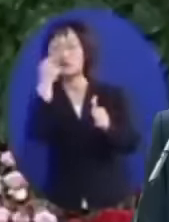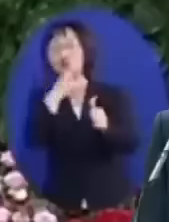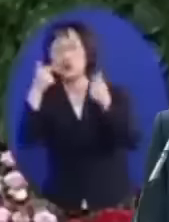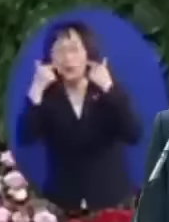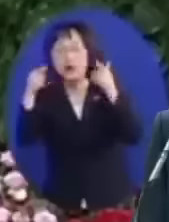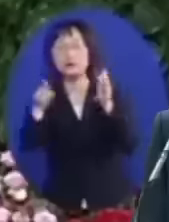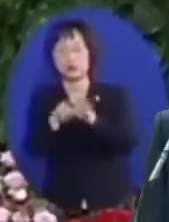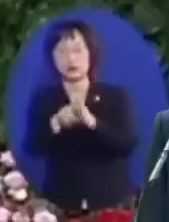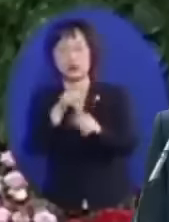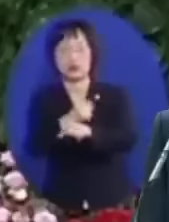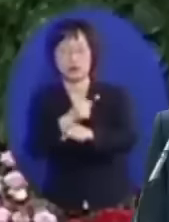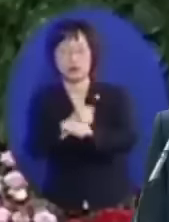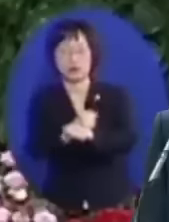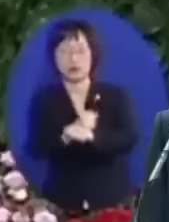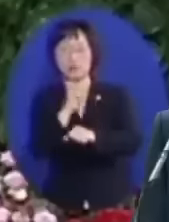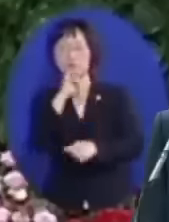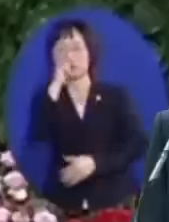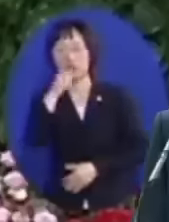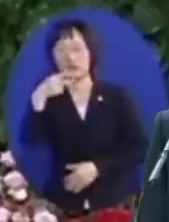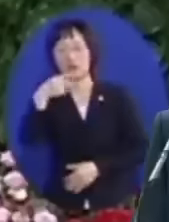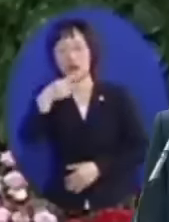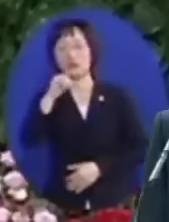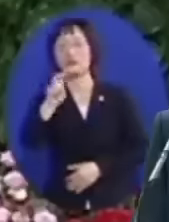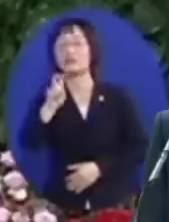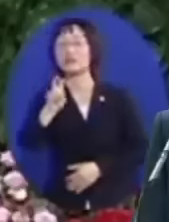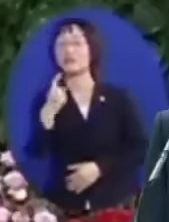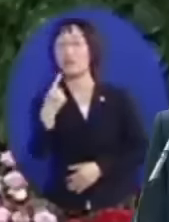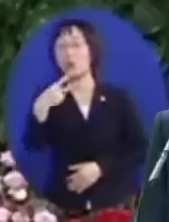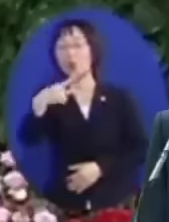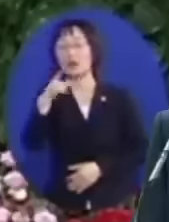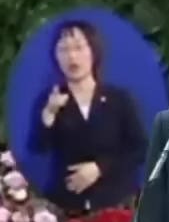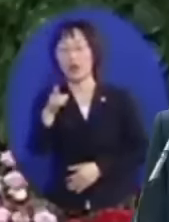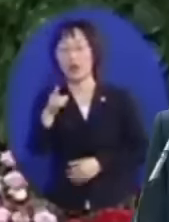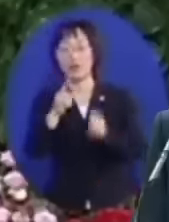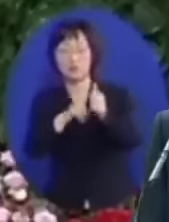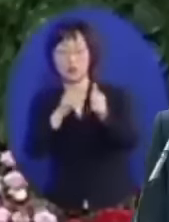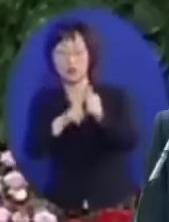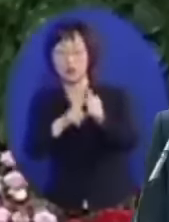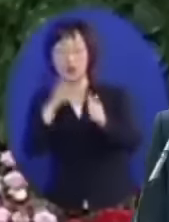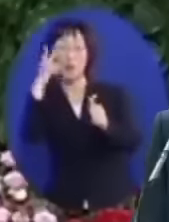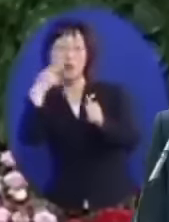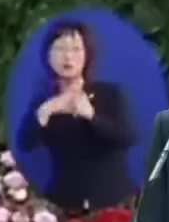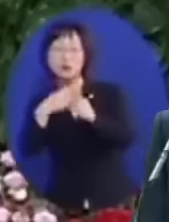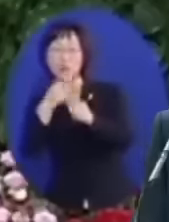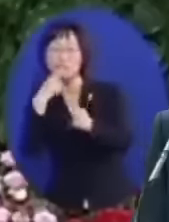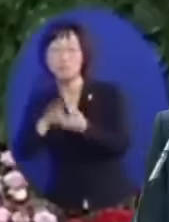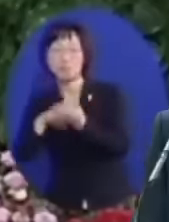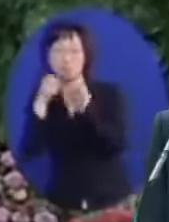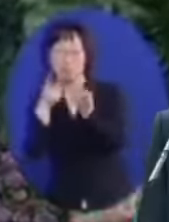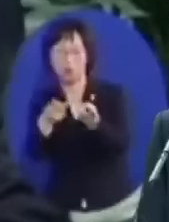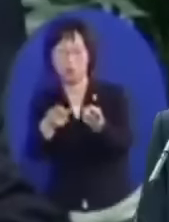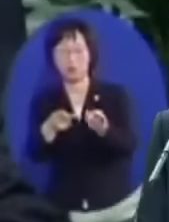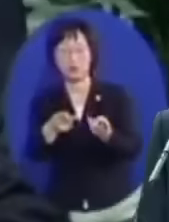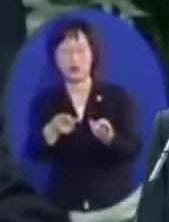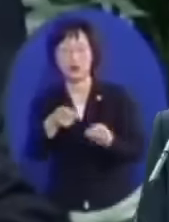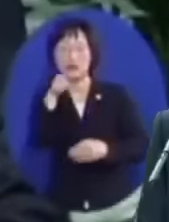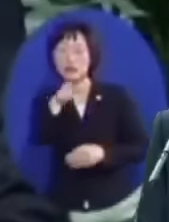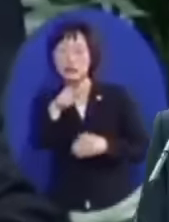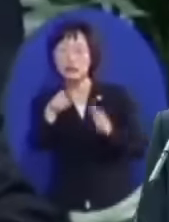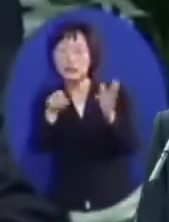디모데는 바울 선생에게 이런 편지를 받았습니다. 디모데 내게 있는 신앙은 내